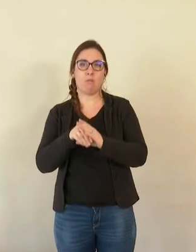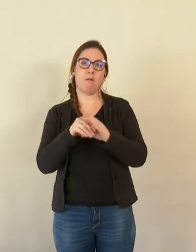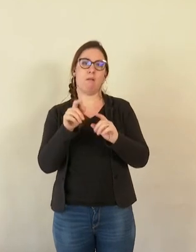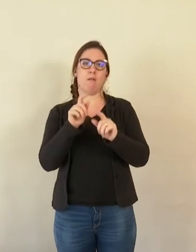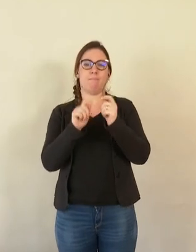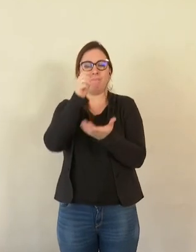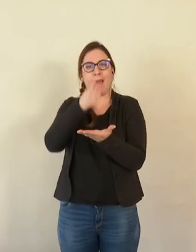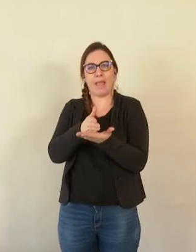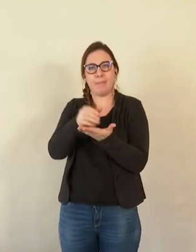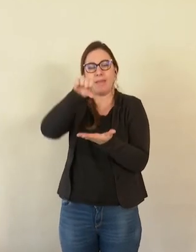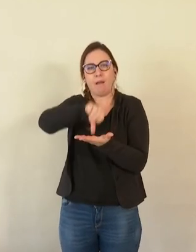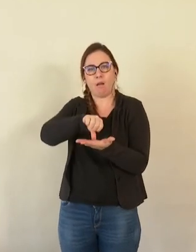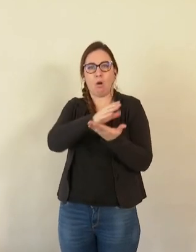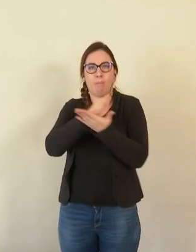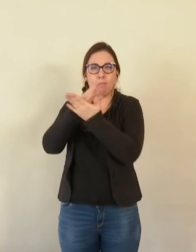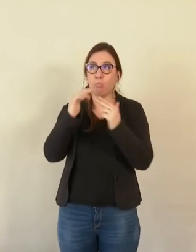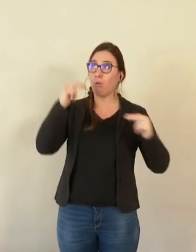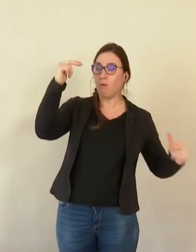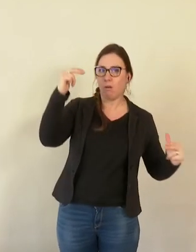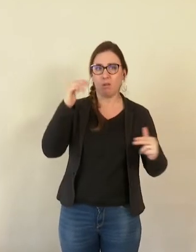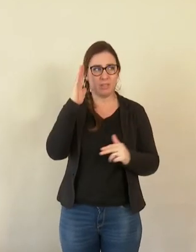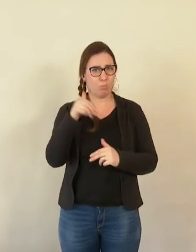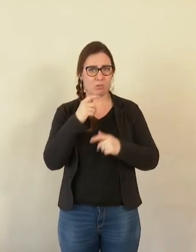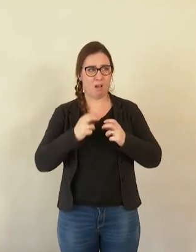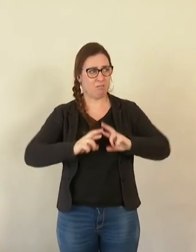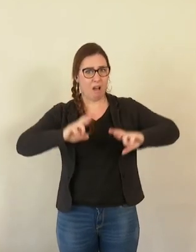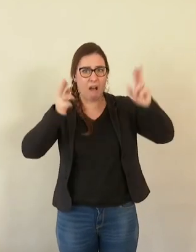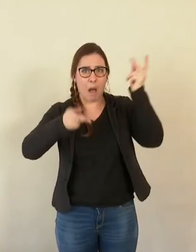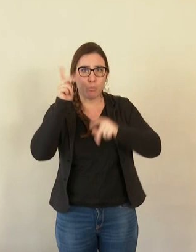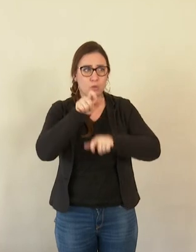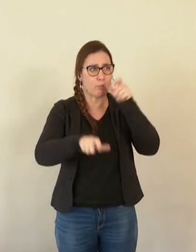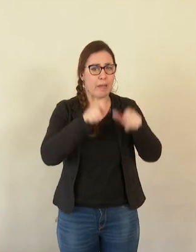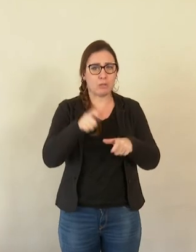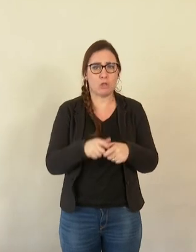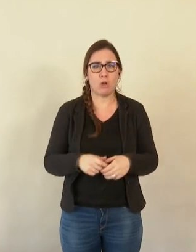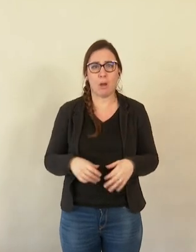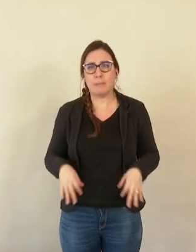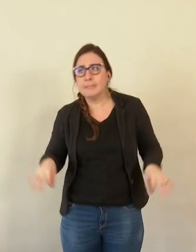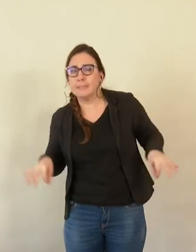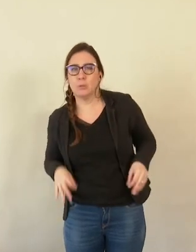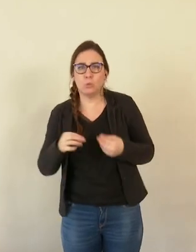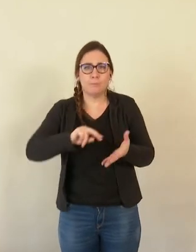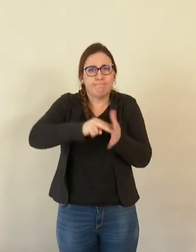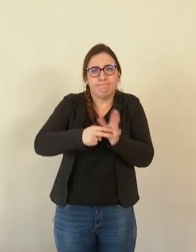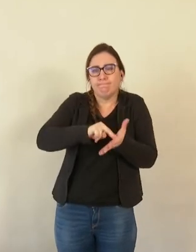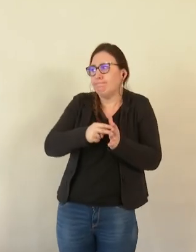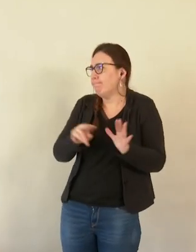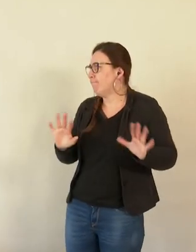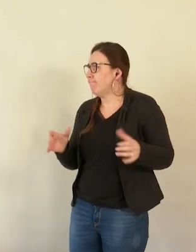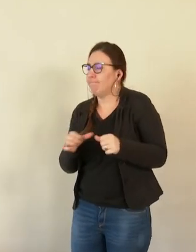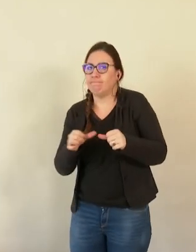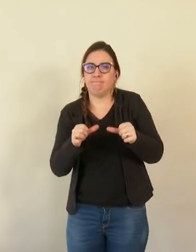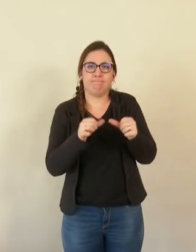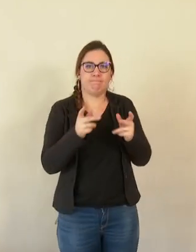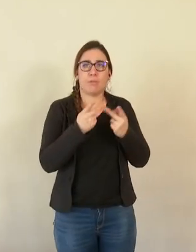intermédiaire ce qui rarifie l'offre de logement disponible pour les plus modestes et permet par un tour de passe-pe aux villes les